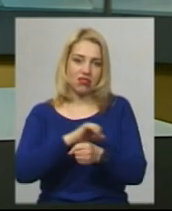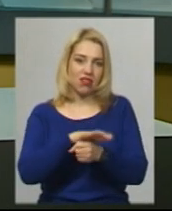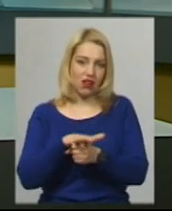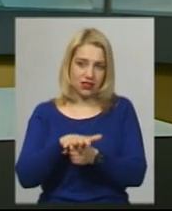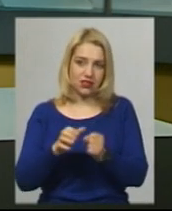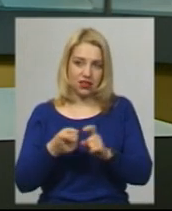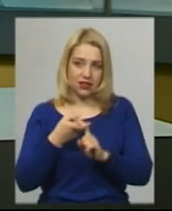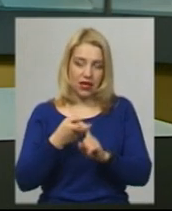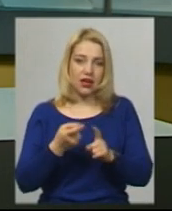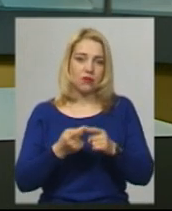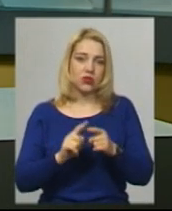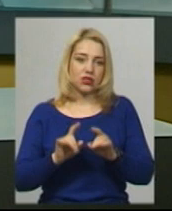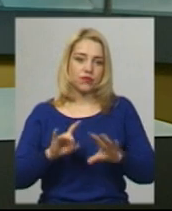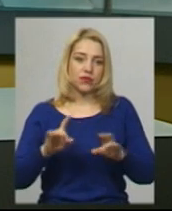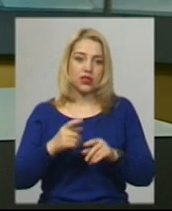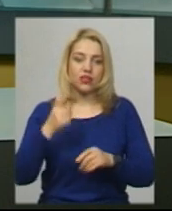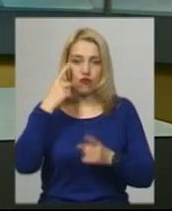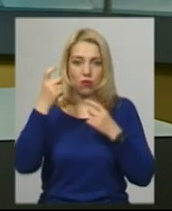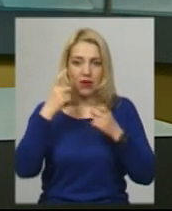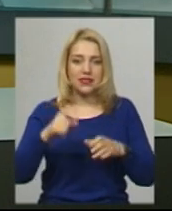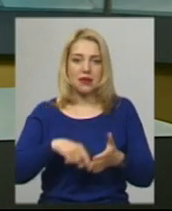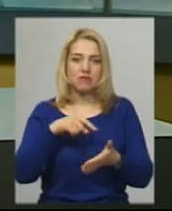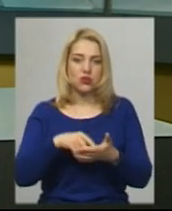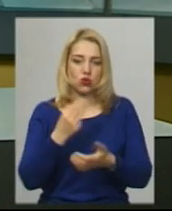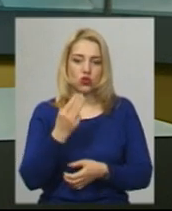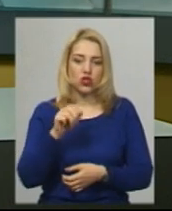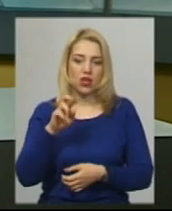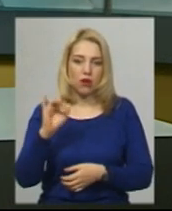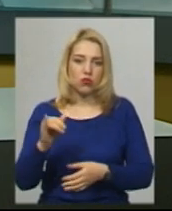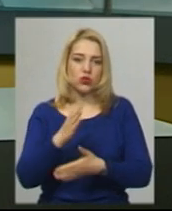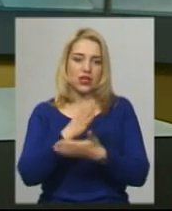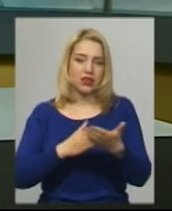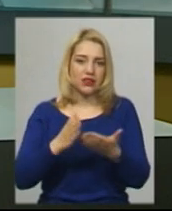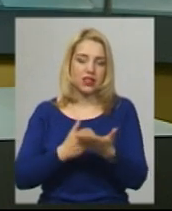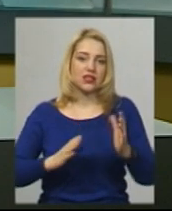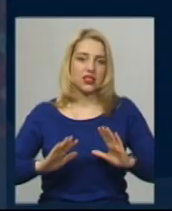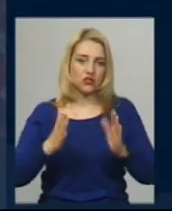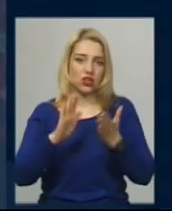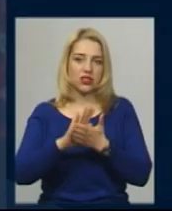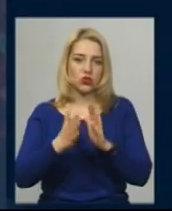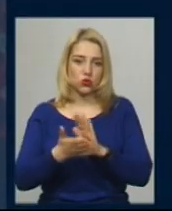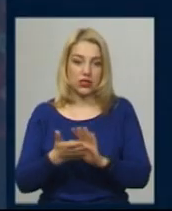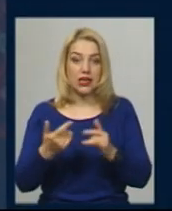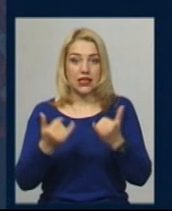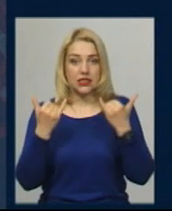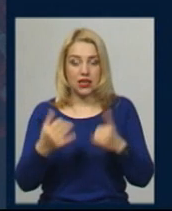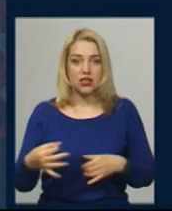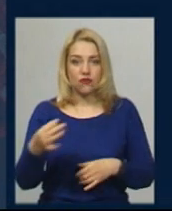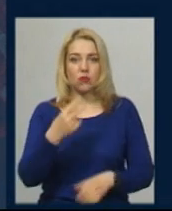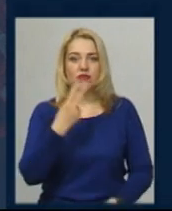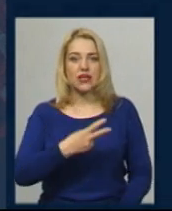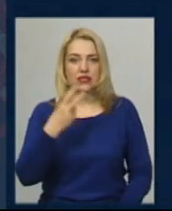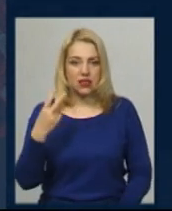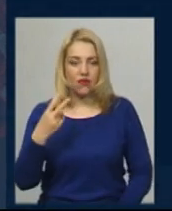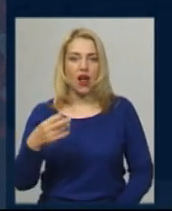Ольга Саліпа з посиланням на інформацію міського штабу із ліквідації надзвичайної ситуації. Наразі по області 22